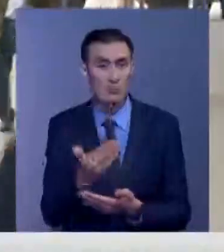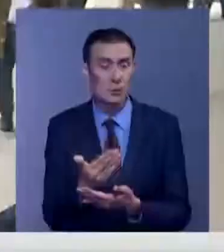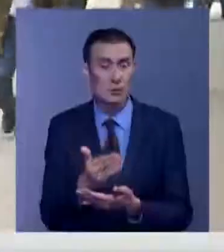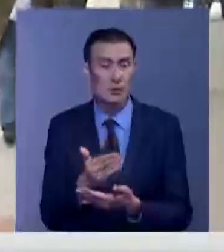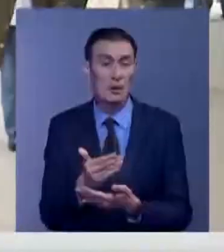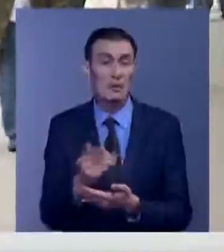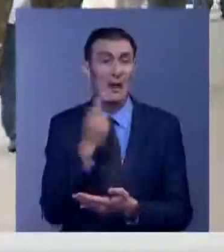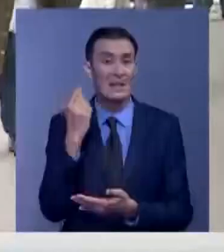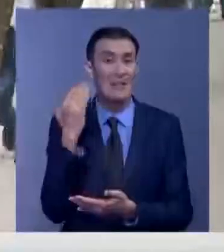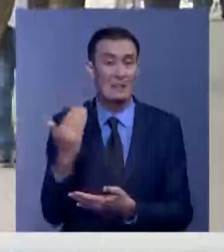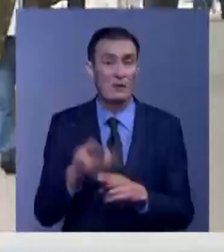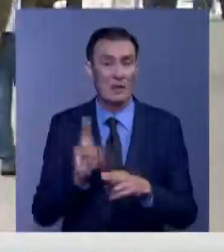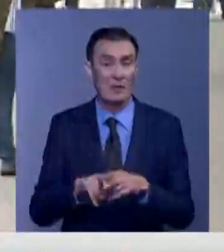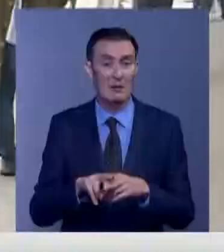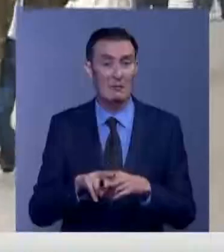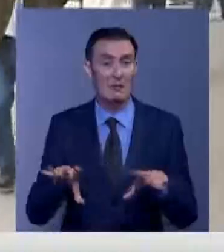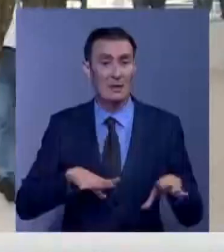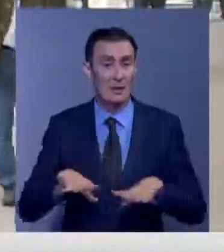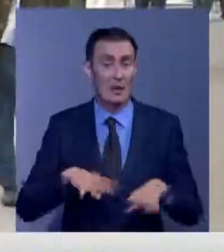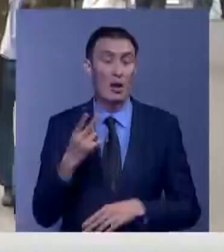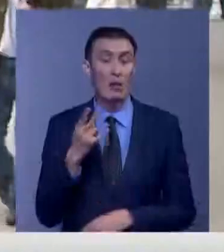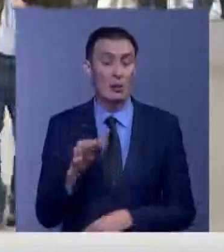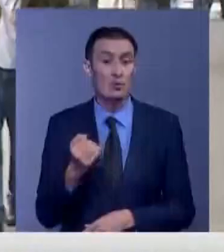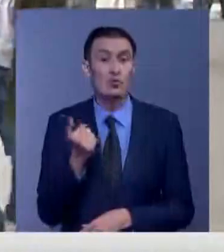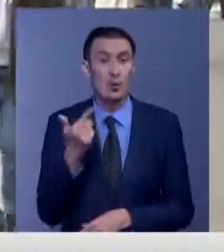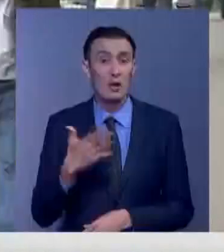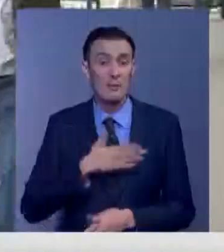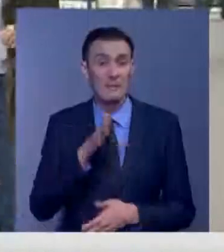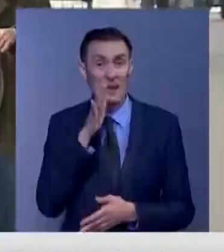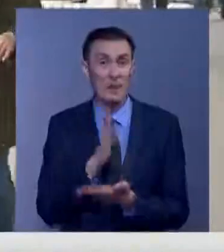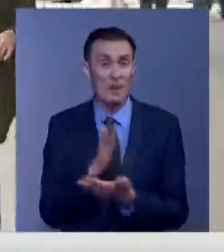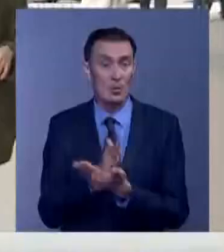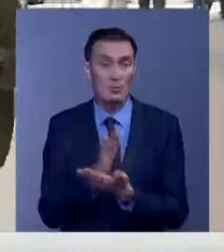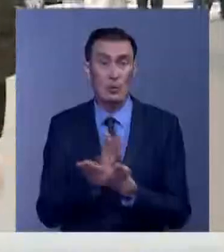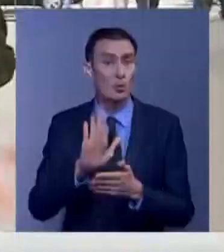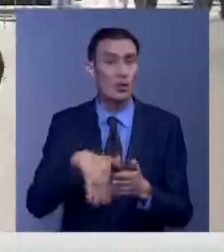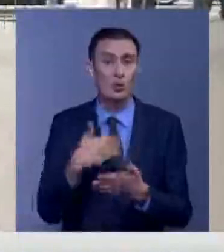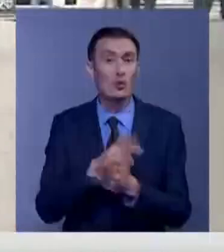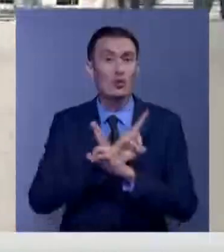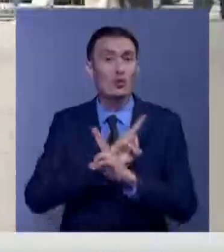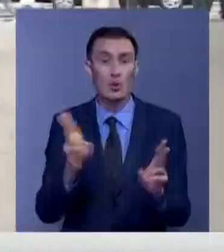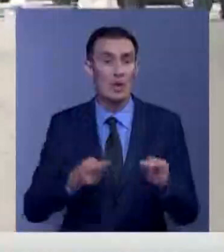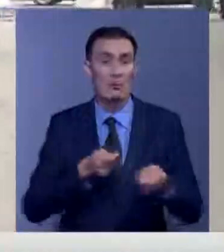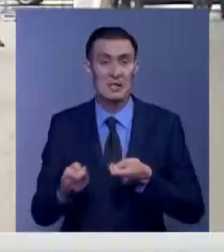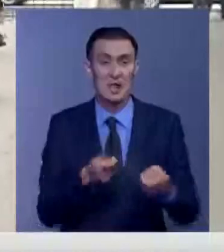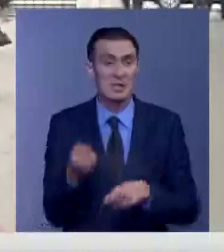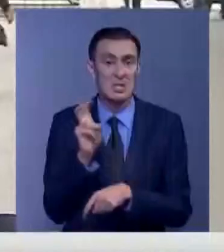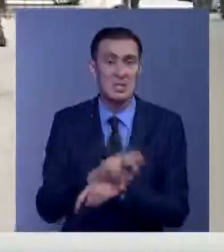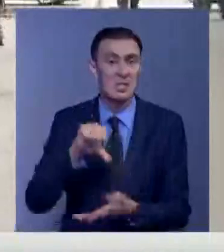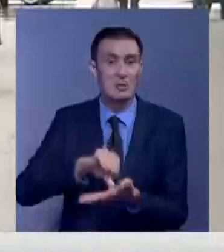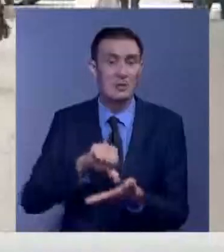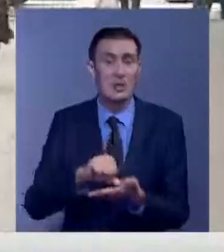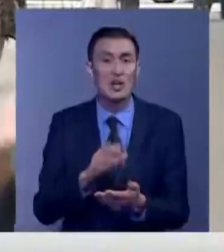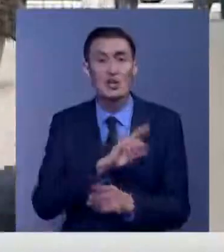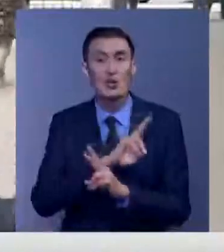вот хозяевам этого объекта. Но вот сколько мы здесь времени уже находимся, до сих пор никто из администрации не появился, некому